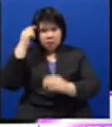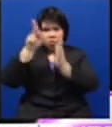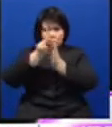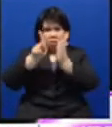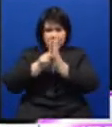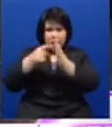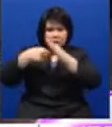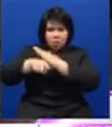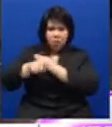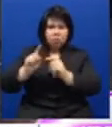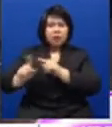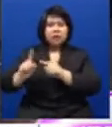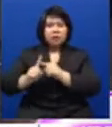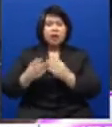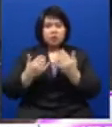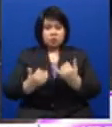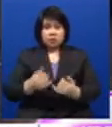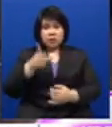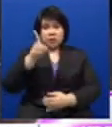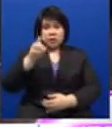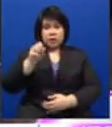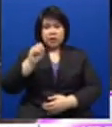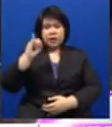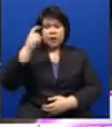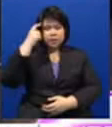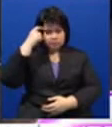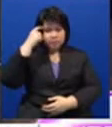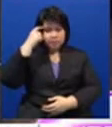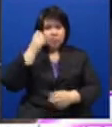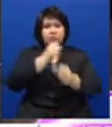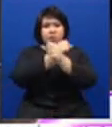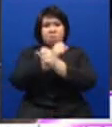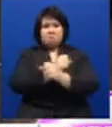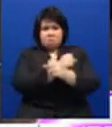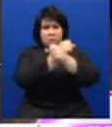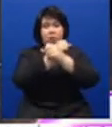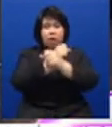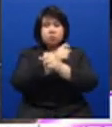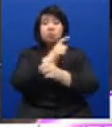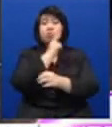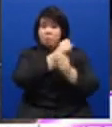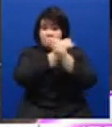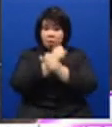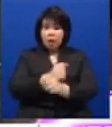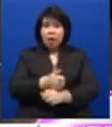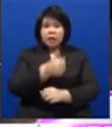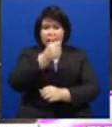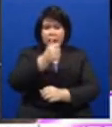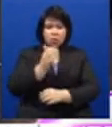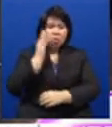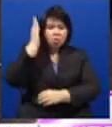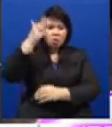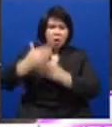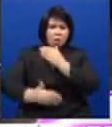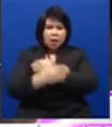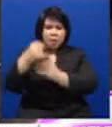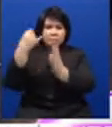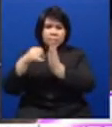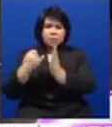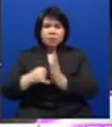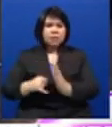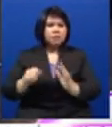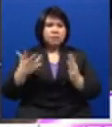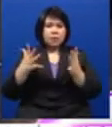แบบมากขึ้นซึ่ง DSI เน้นมาตรการป้องกันเชื่อว่าหากป้องกันได้ก็จะลดโอกาสการกระทำผิดขณะ